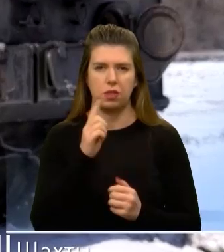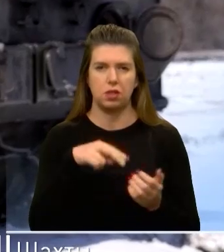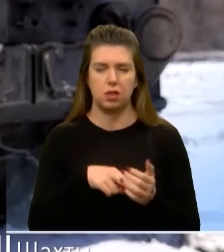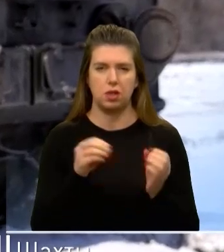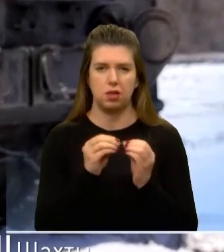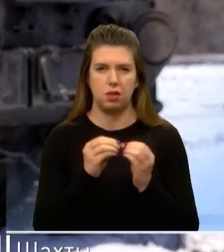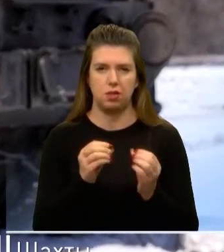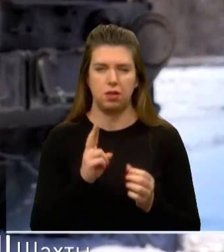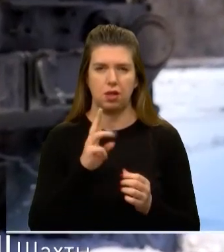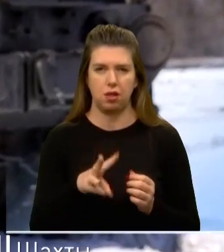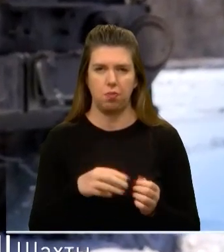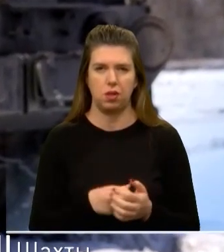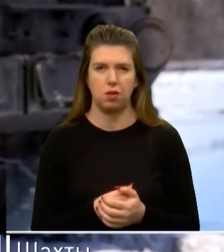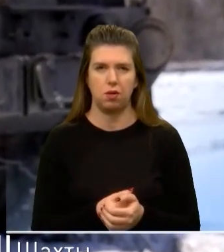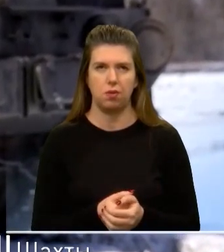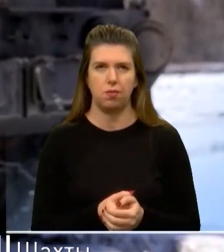10